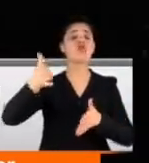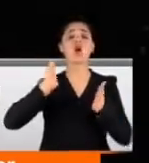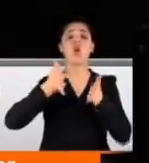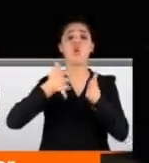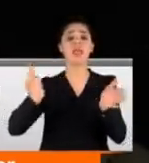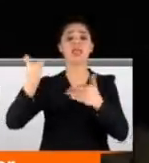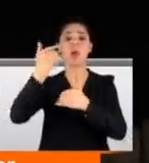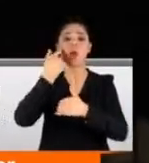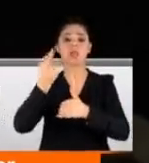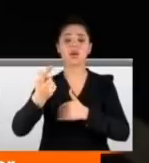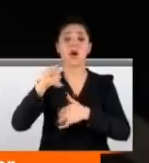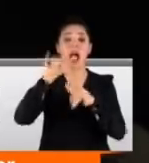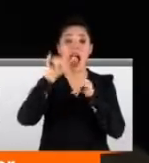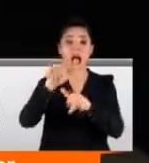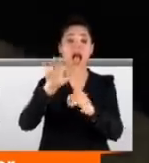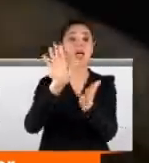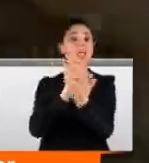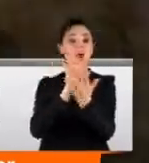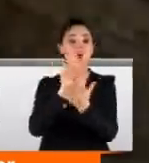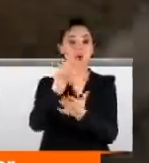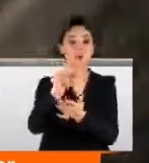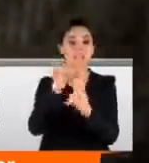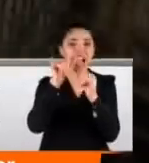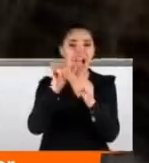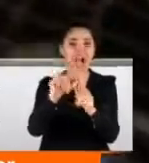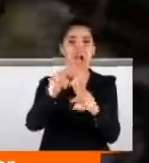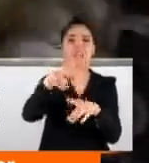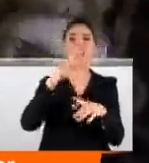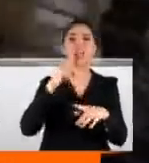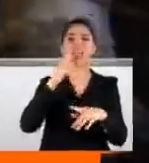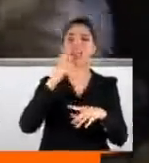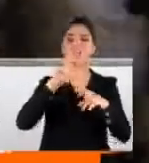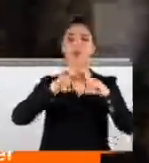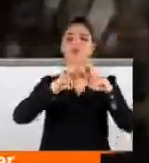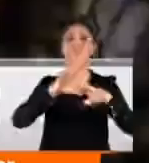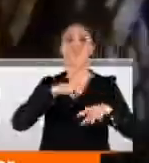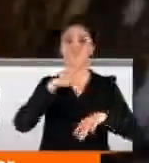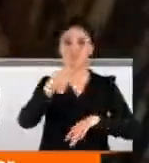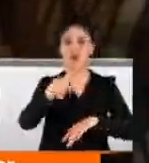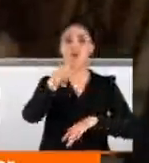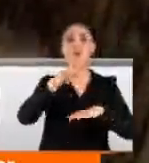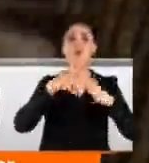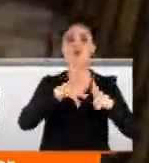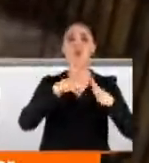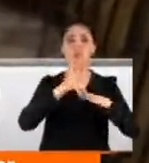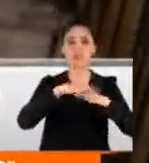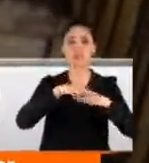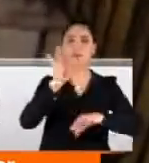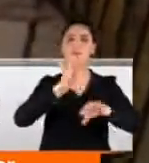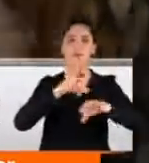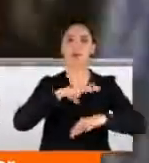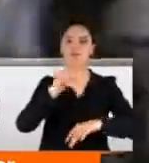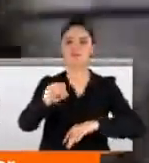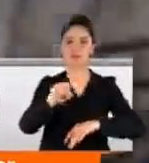odası. Burada aynı cins köpekler aynı kafeslere konulmuş durumda ve burada üretim haline getirilmesi